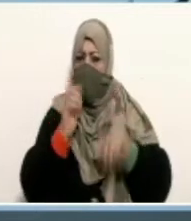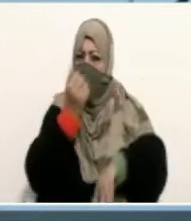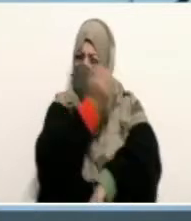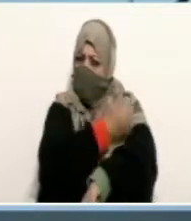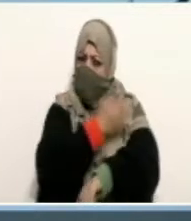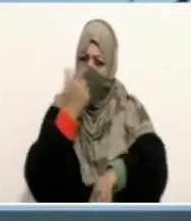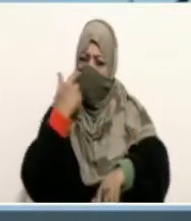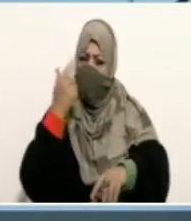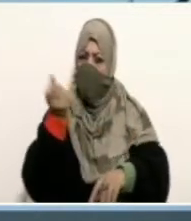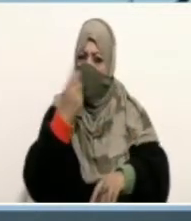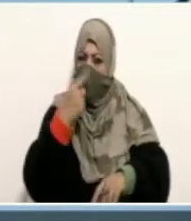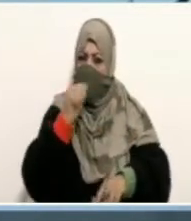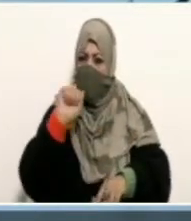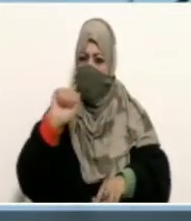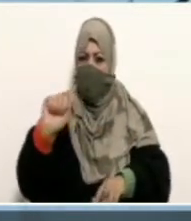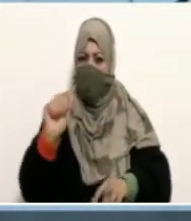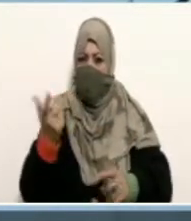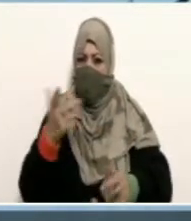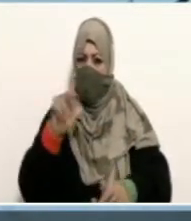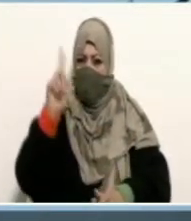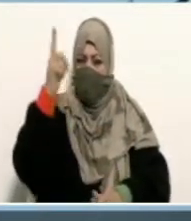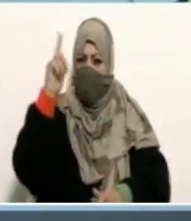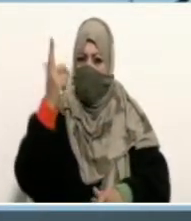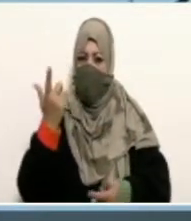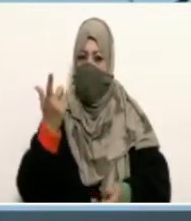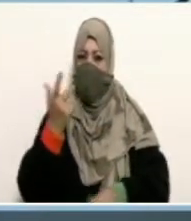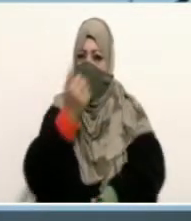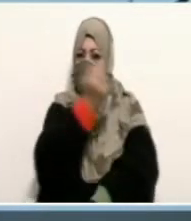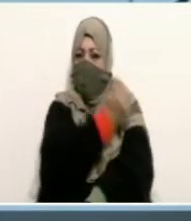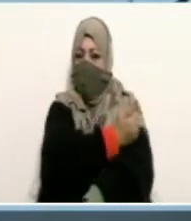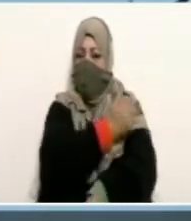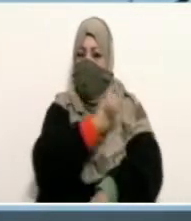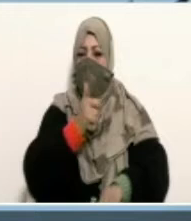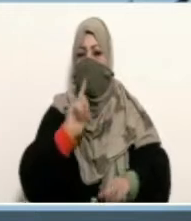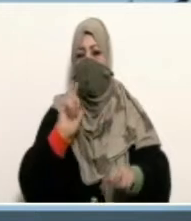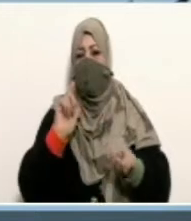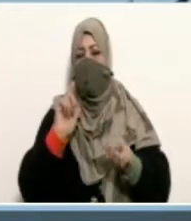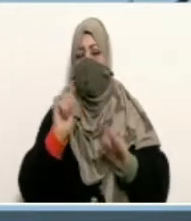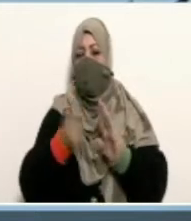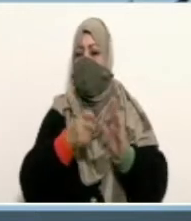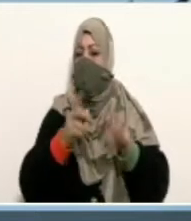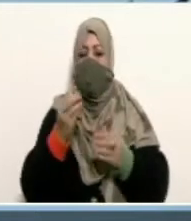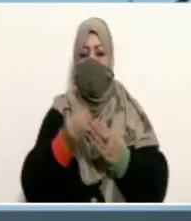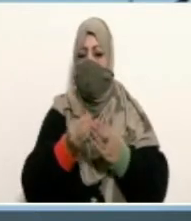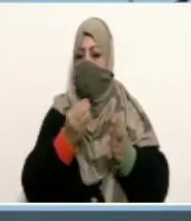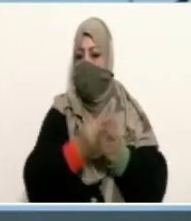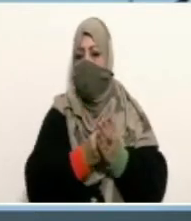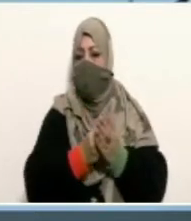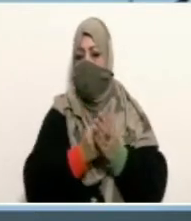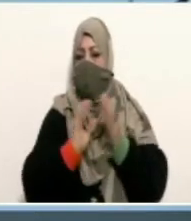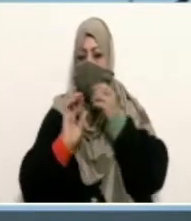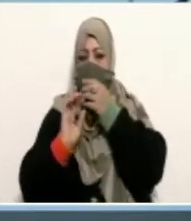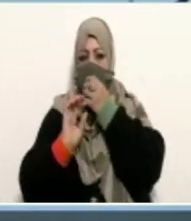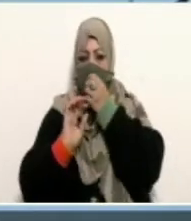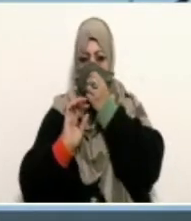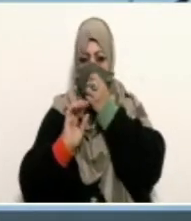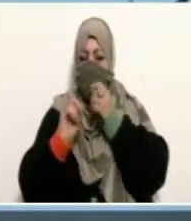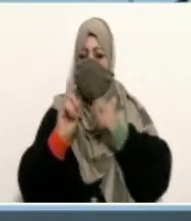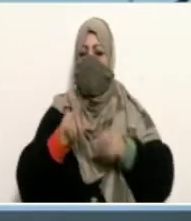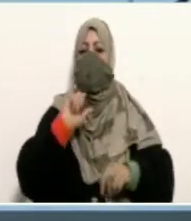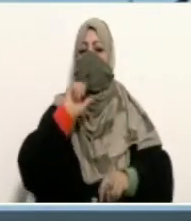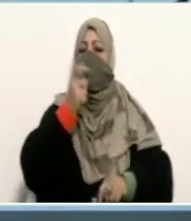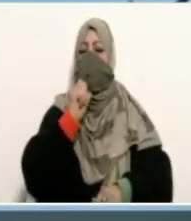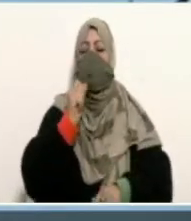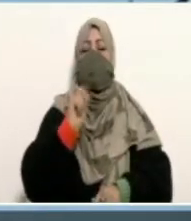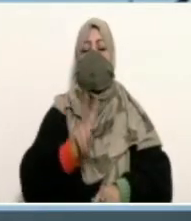وإن أدخلت في عقدها فلا يجوز لها، وكان العقد على أنها تشتغل يعني تبيع وتعمل الحقن،